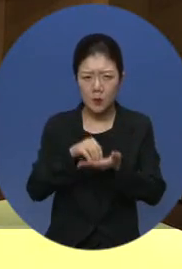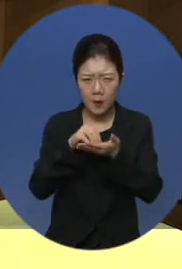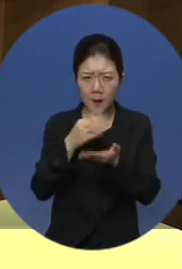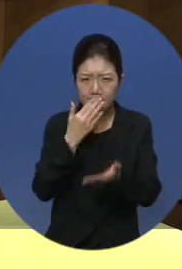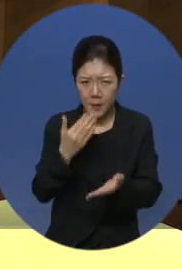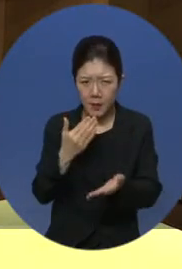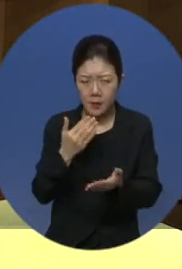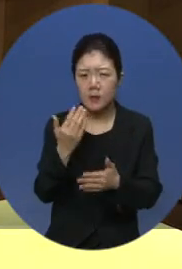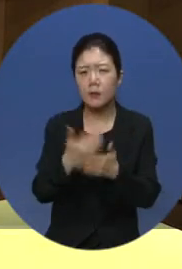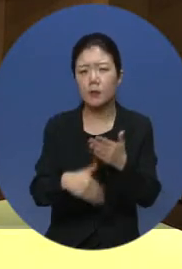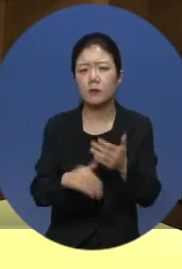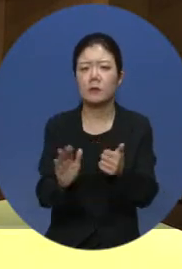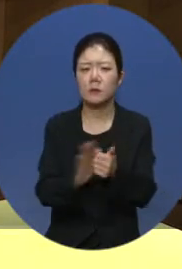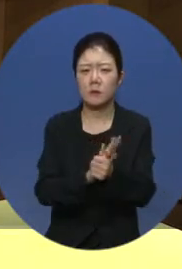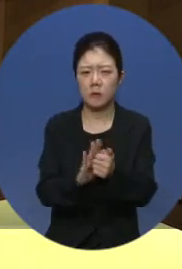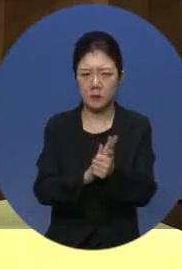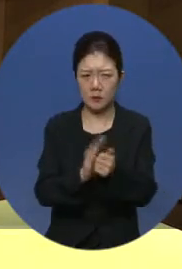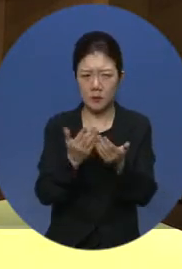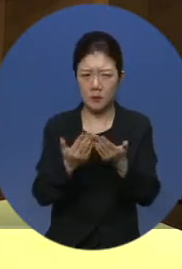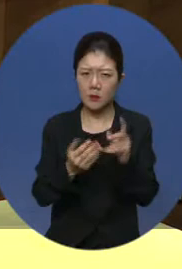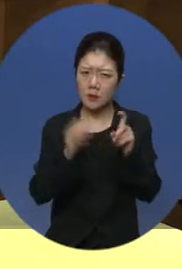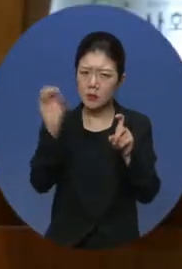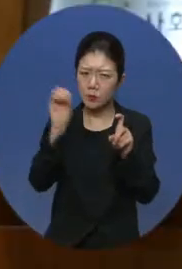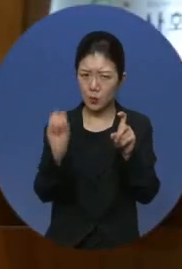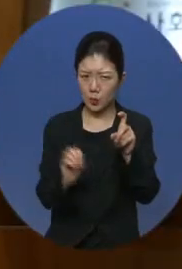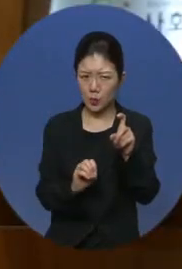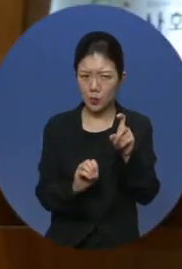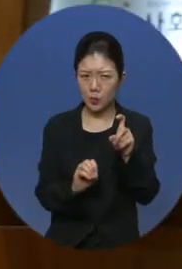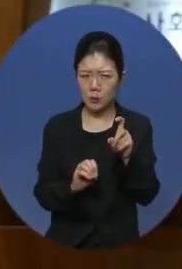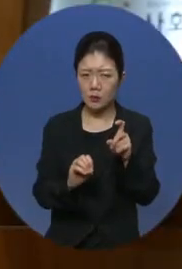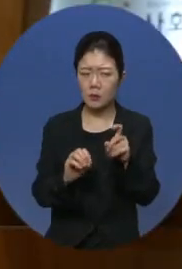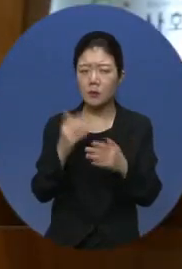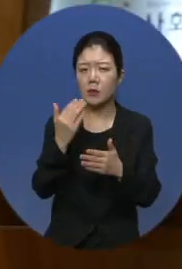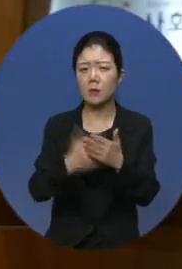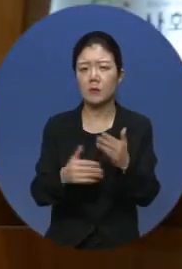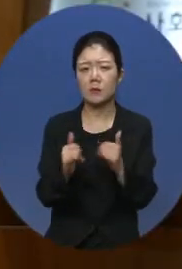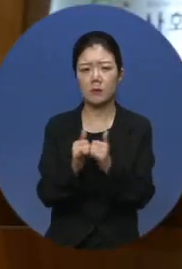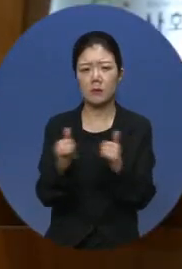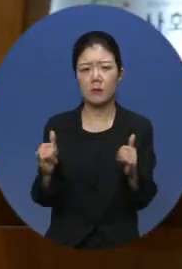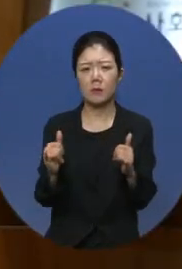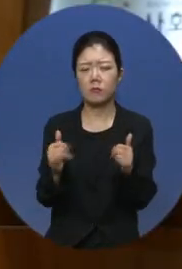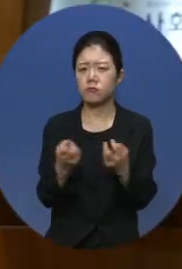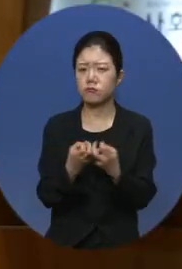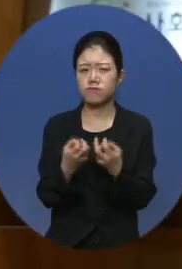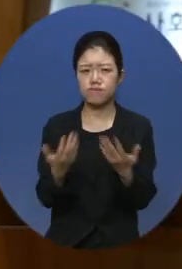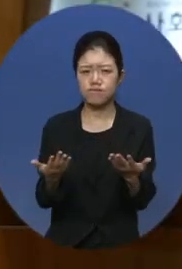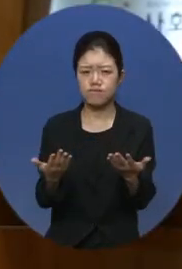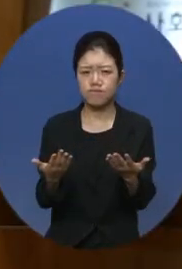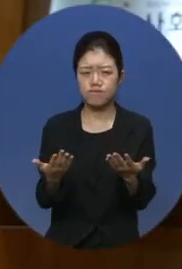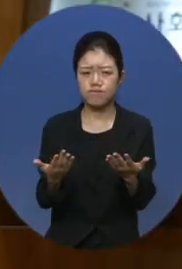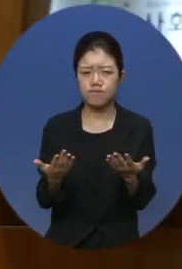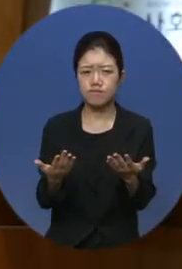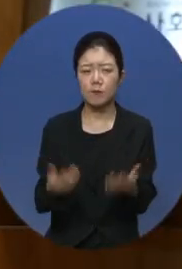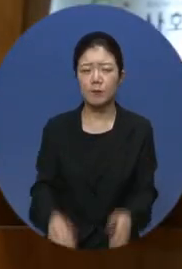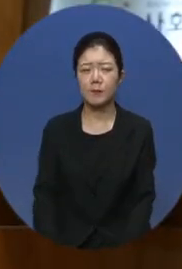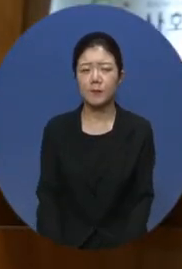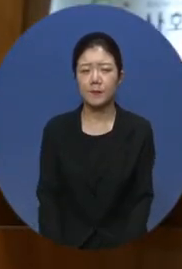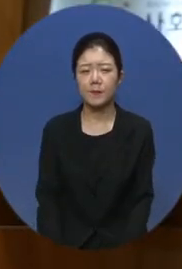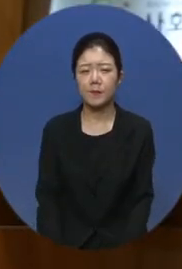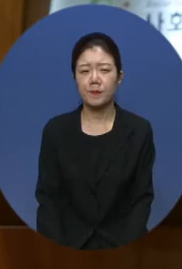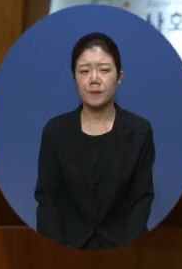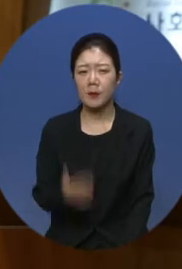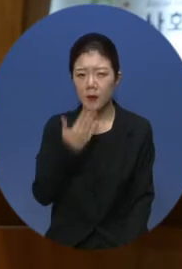나머지는 서비스를 받는 한 10%. 나머지 분들은 어떻게 할 수 있는 환경이 안 만들어지는 거죠.